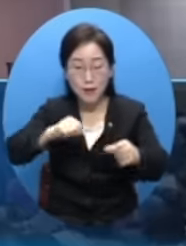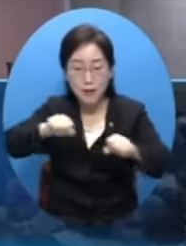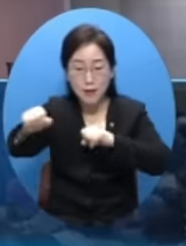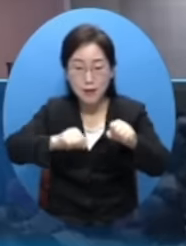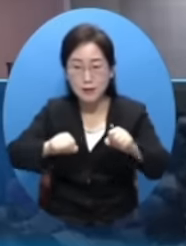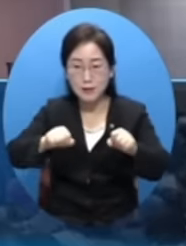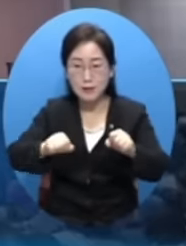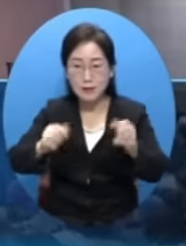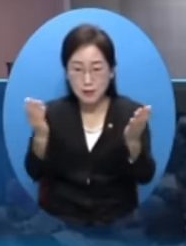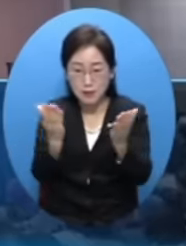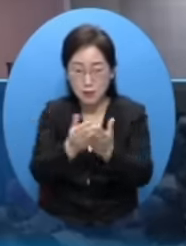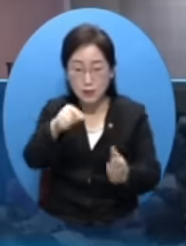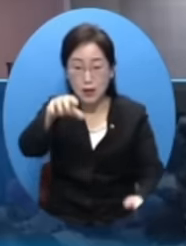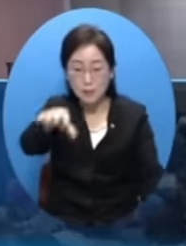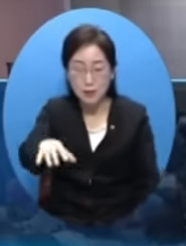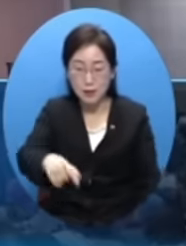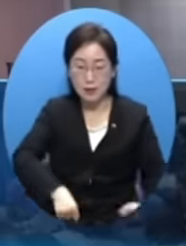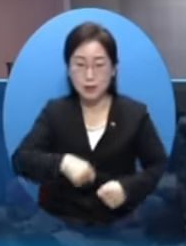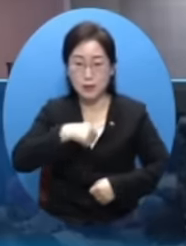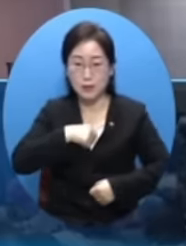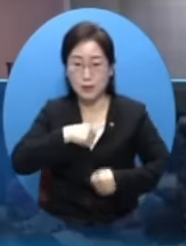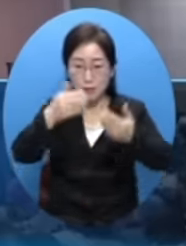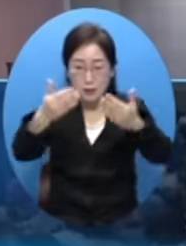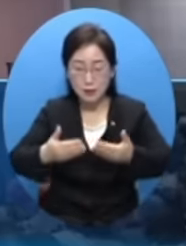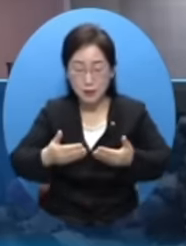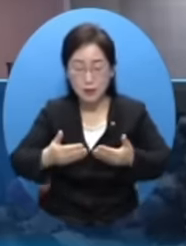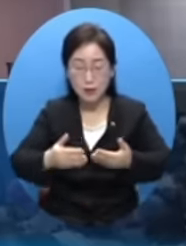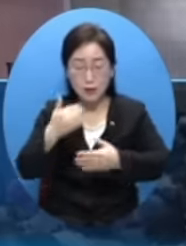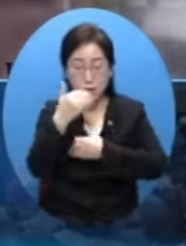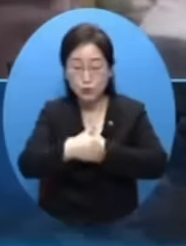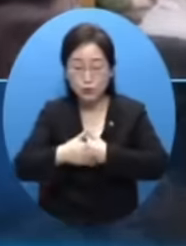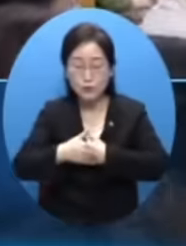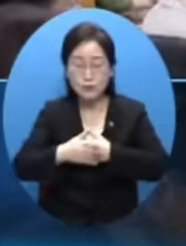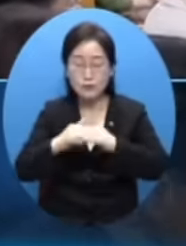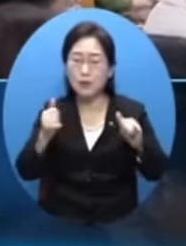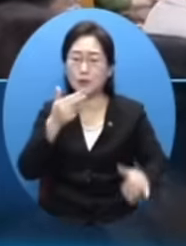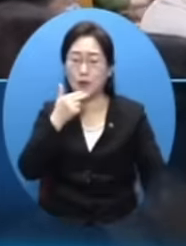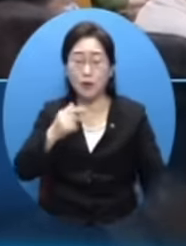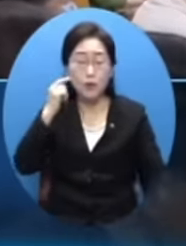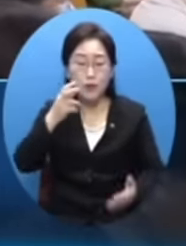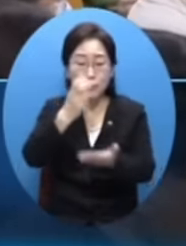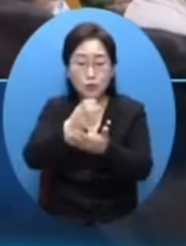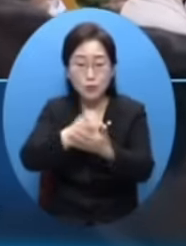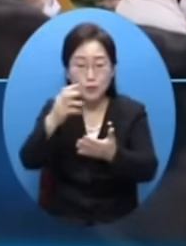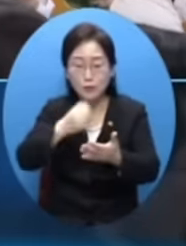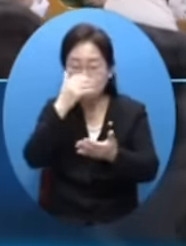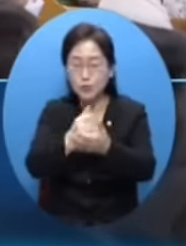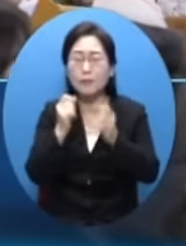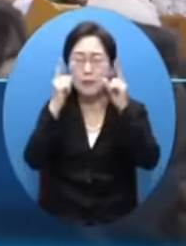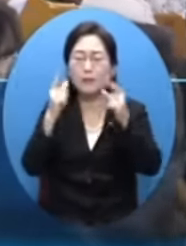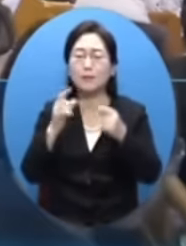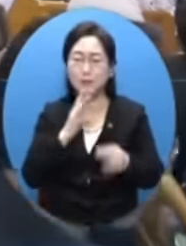그의 앞에 의롭다 하심을 얻을 육체가 없나니 율법으로는 죄를 깨달음이라.